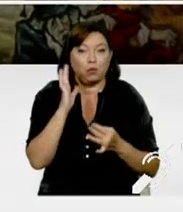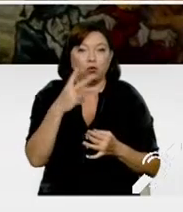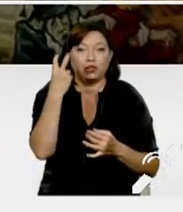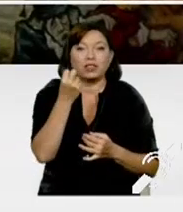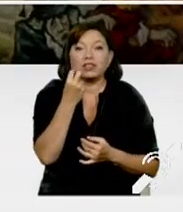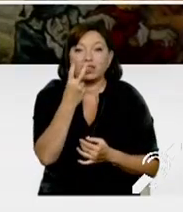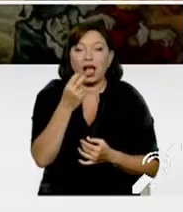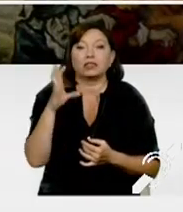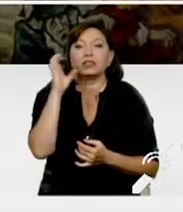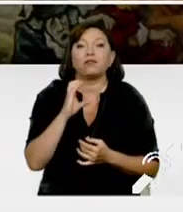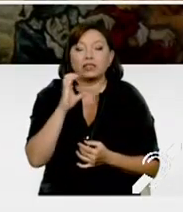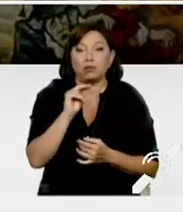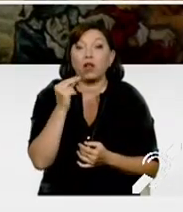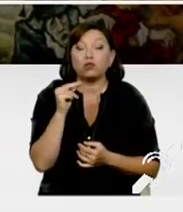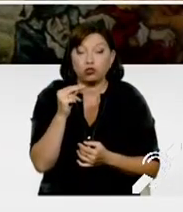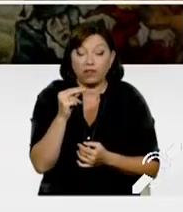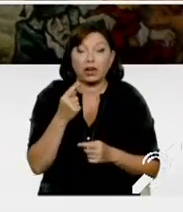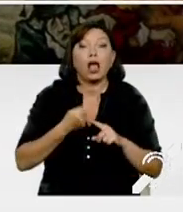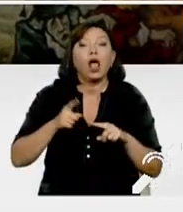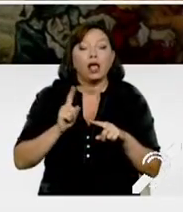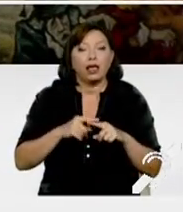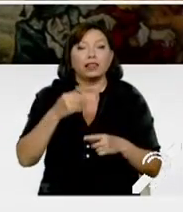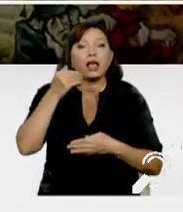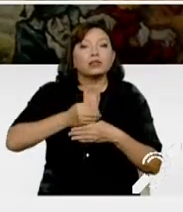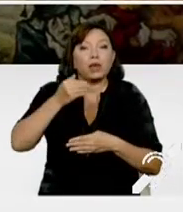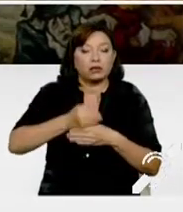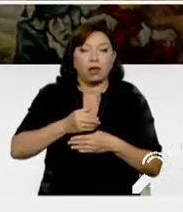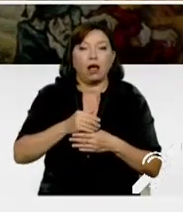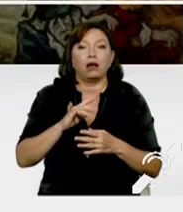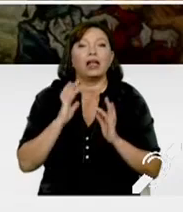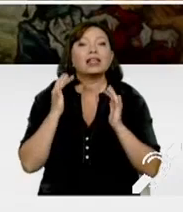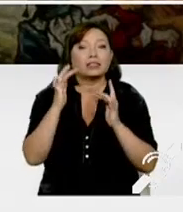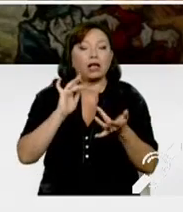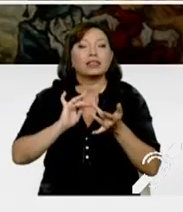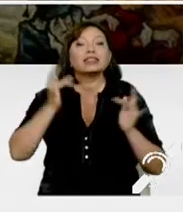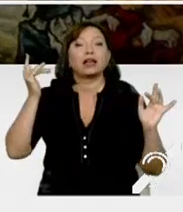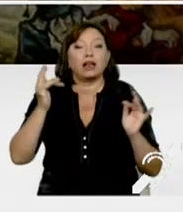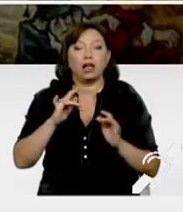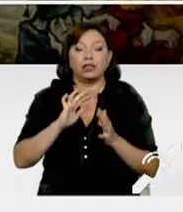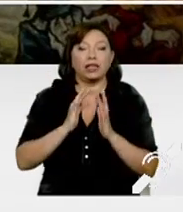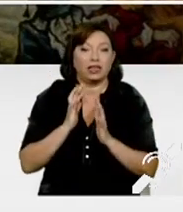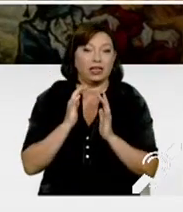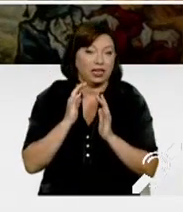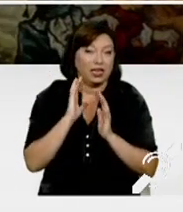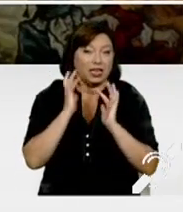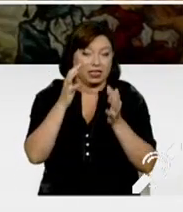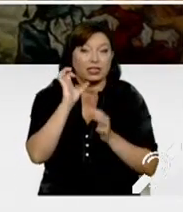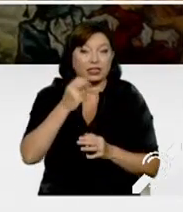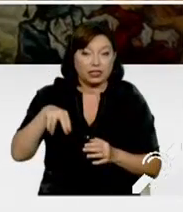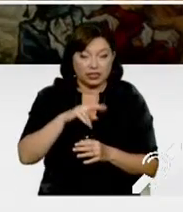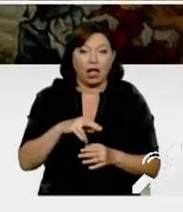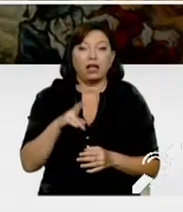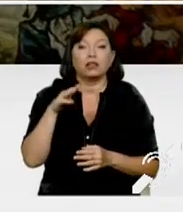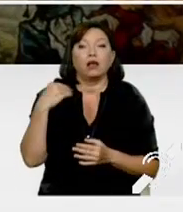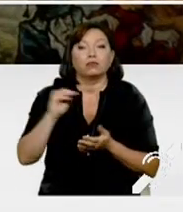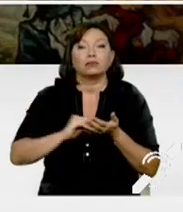de 12 septembrie, joi. Este vorba despre spectacolul Grădina de Sticlă, după romanul cu același nume scris